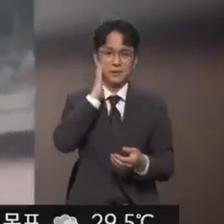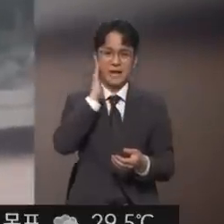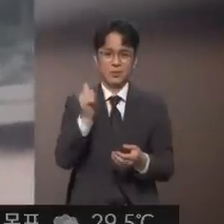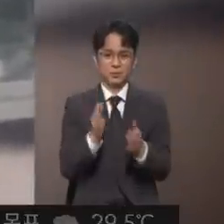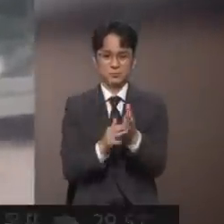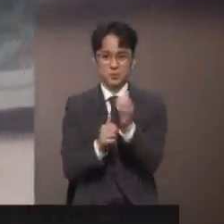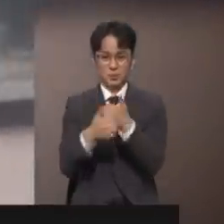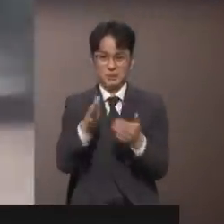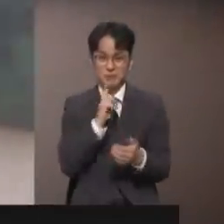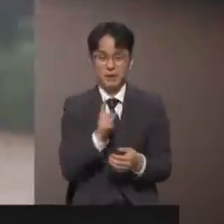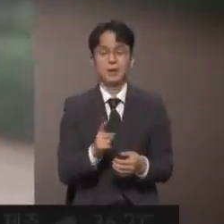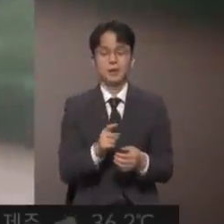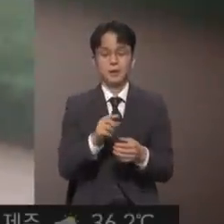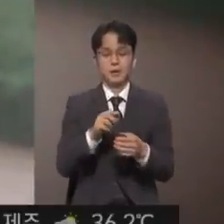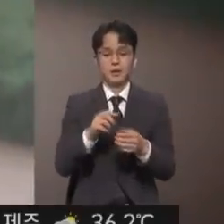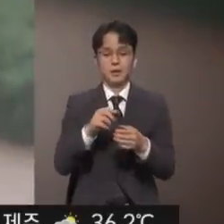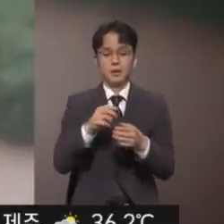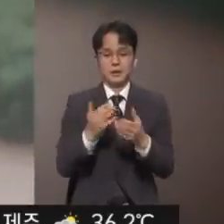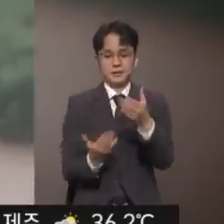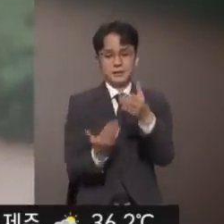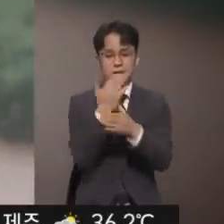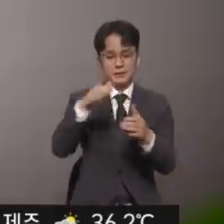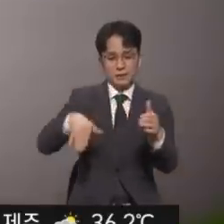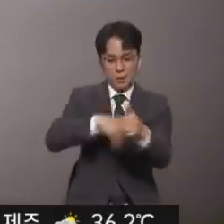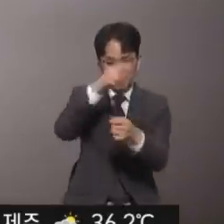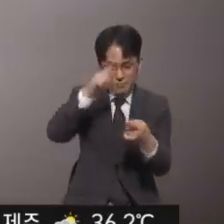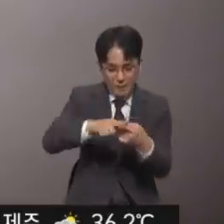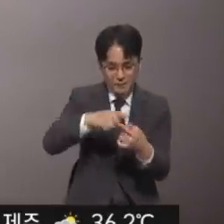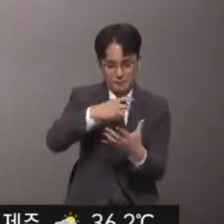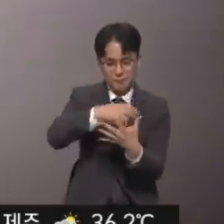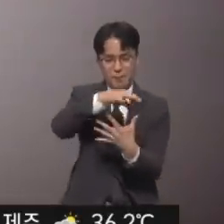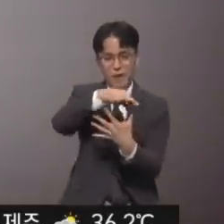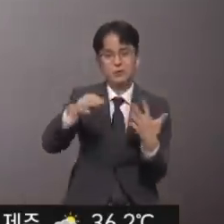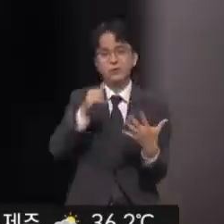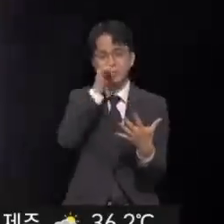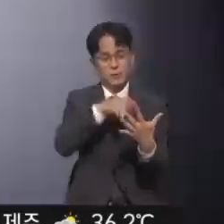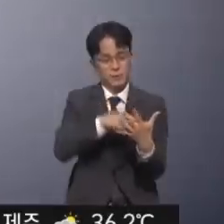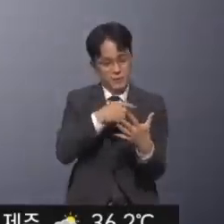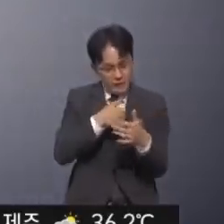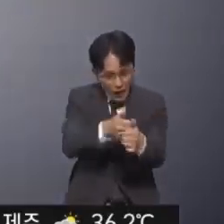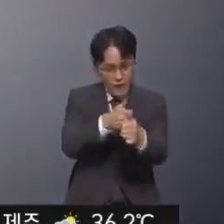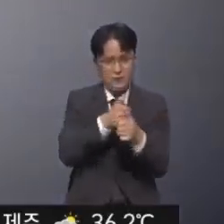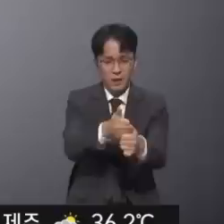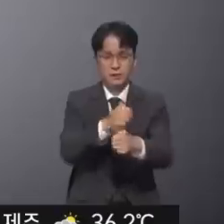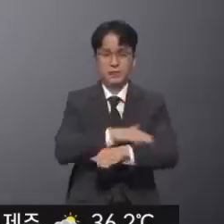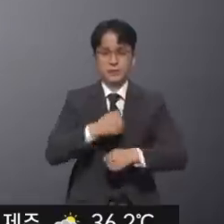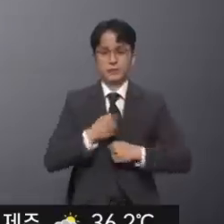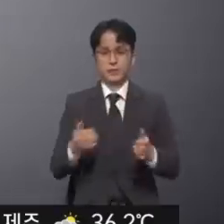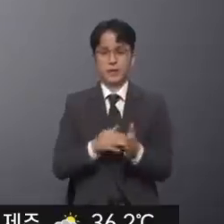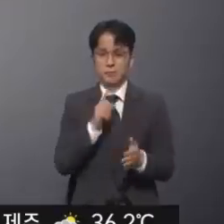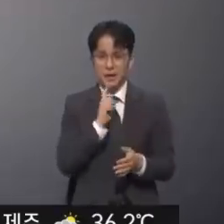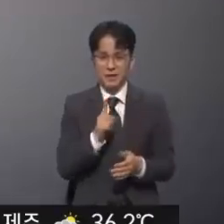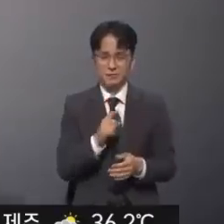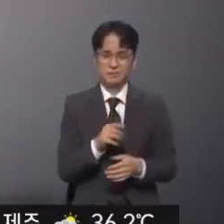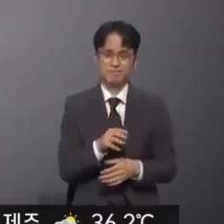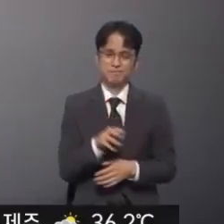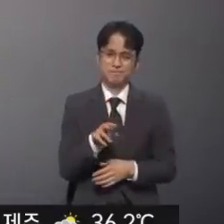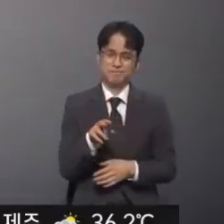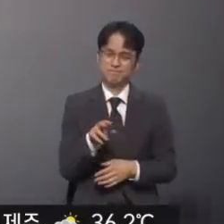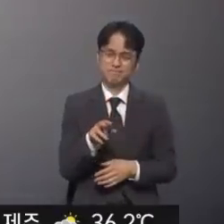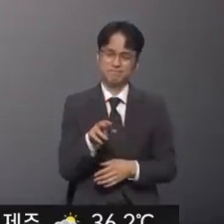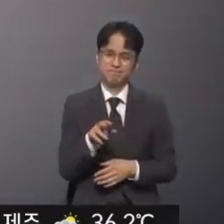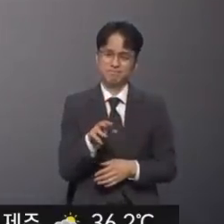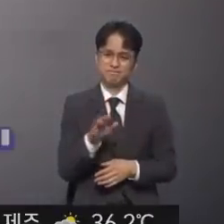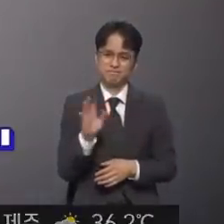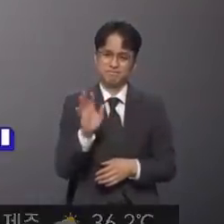것처럼 각 지자체 수준에서는 아니면 그때 그때 자기가 통제할 수 있는 범위 내에서 가장 즉각적인 대책을 세워